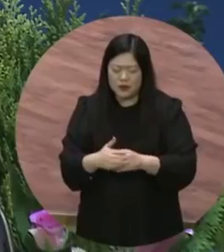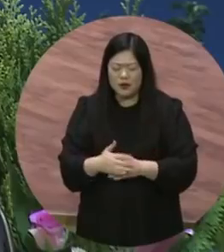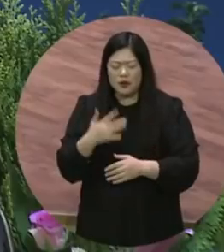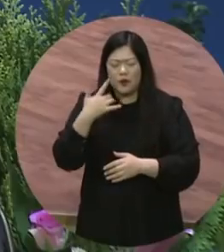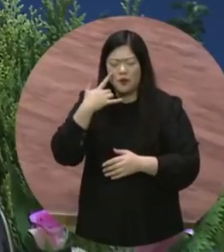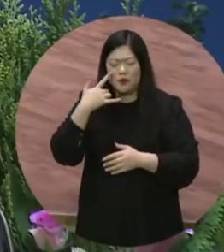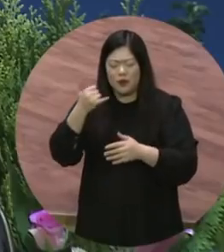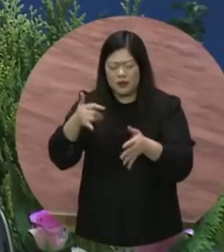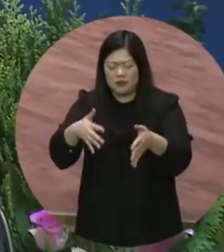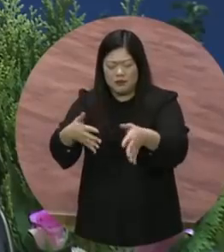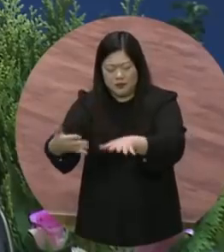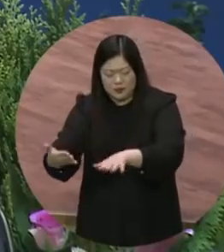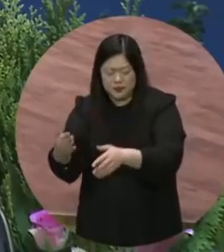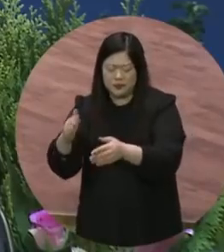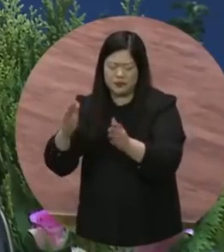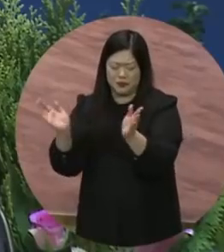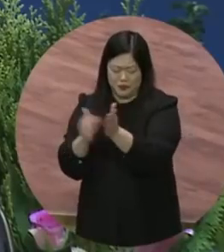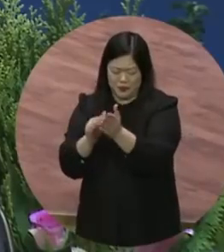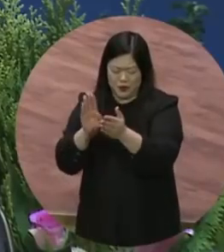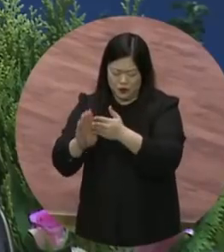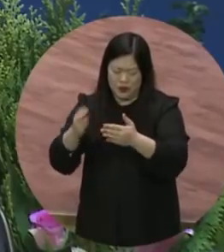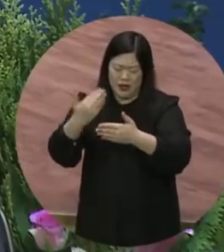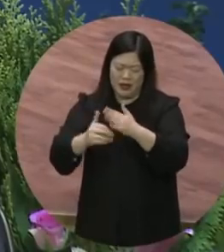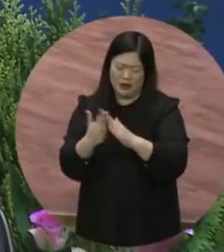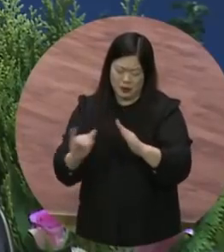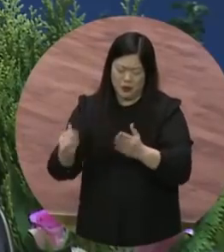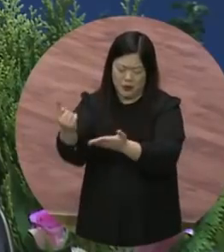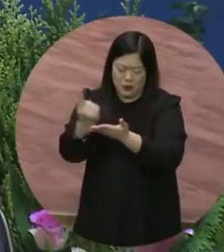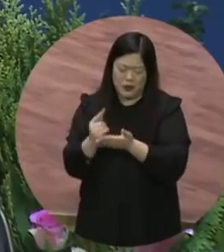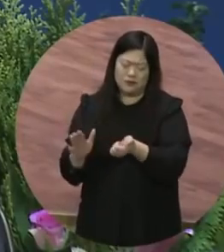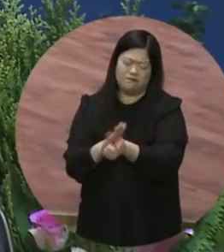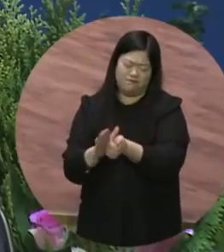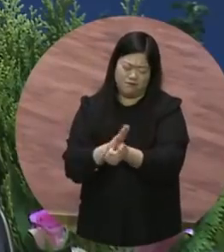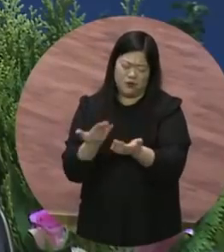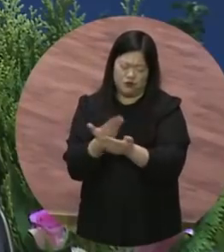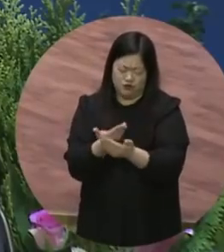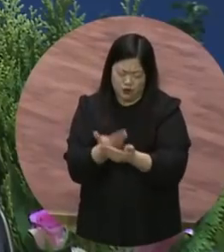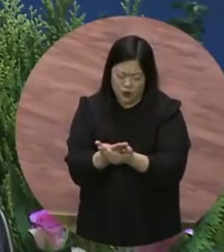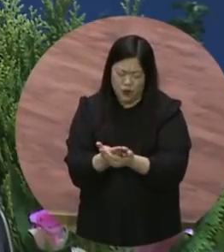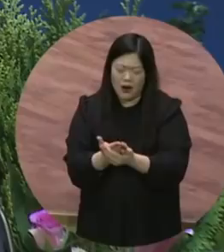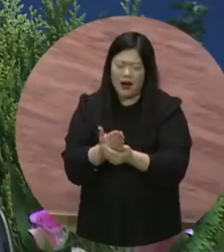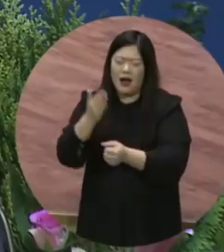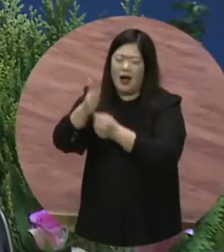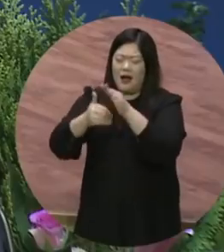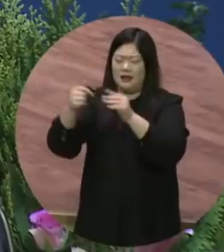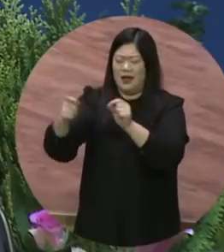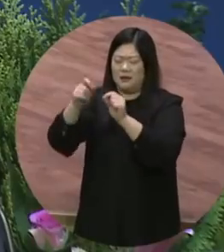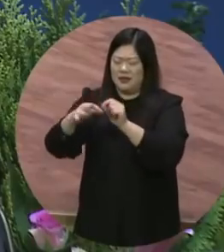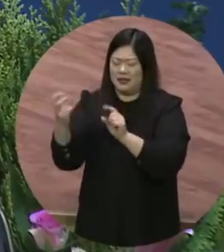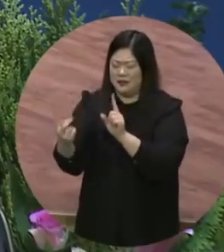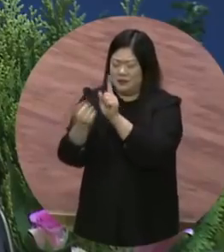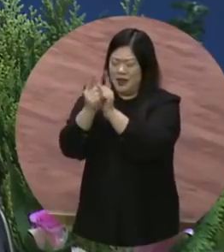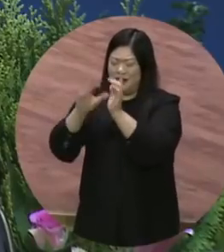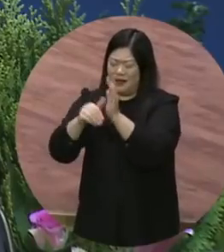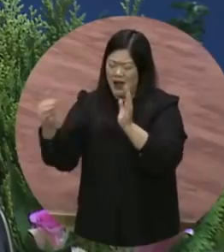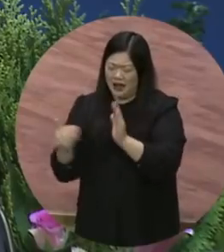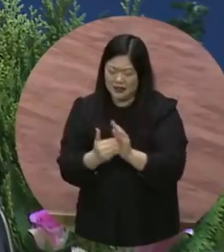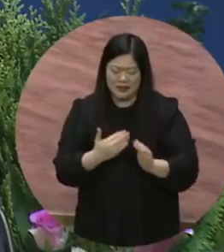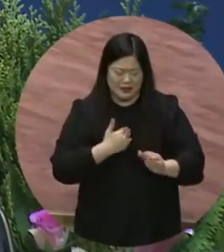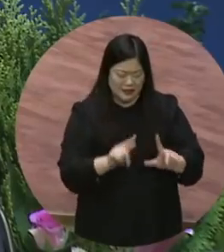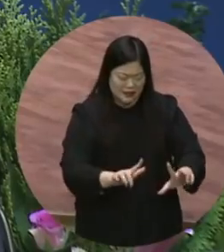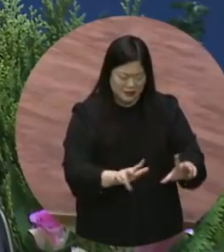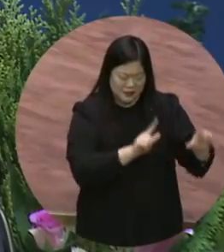주사님 위로하여 주시옵시고 감은 복음에 쓰임 받게 하시고 이제 남은 생에 하나님 앞에 서는 그날까지 정말 전도의 삶을 살 수